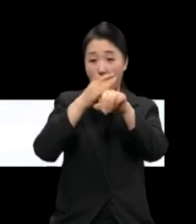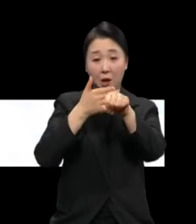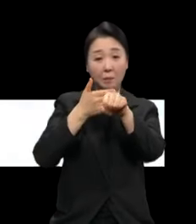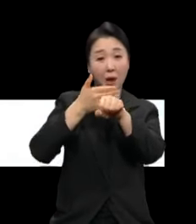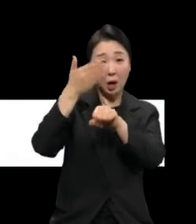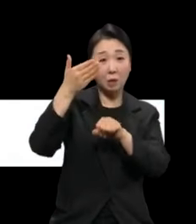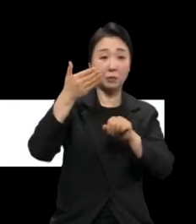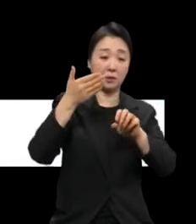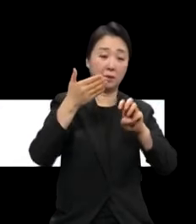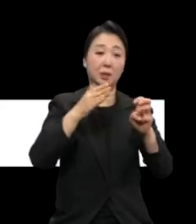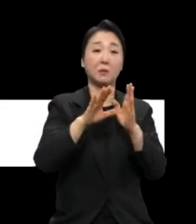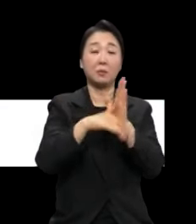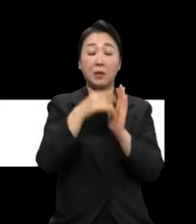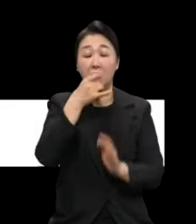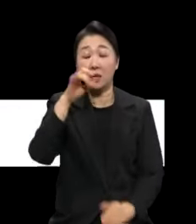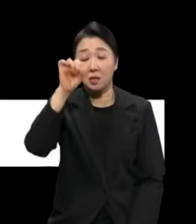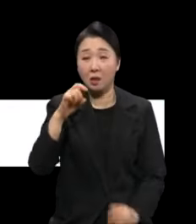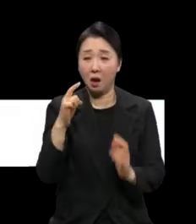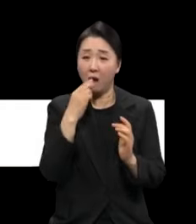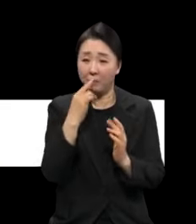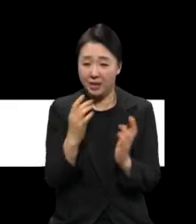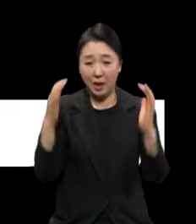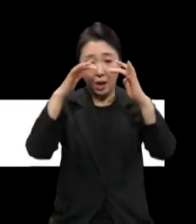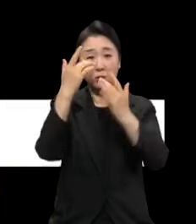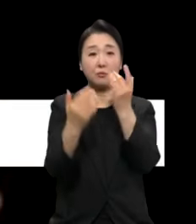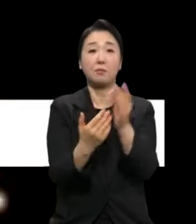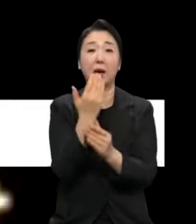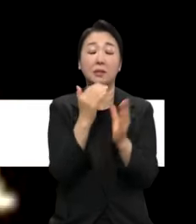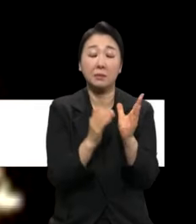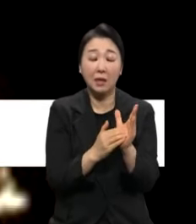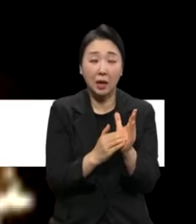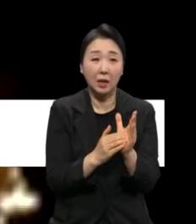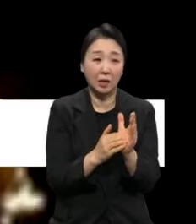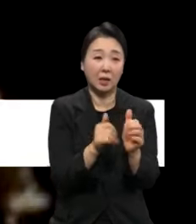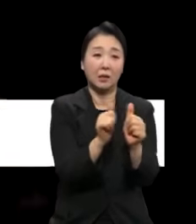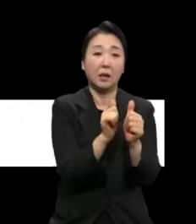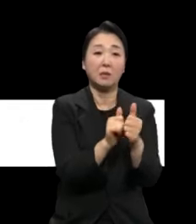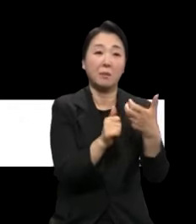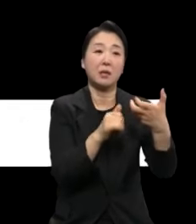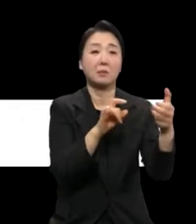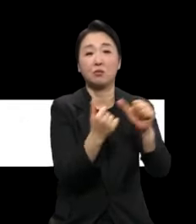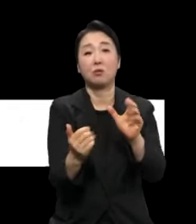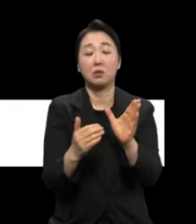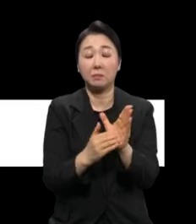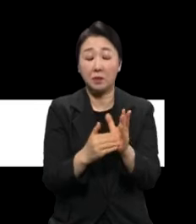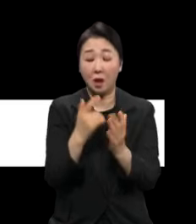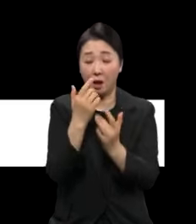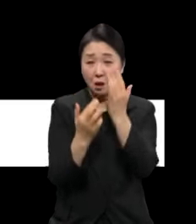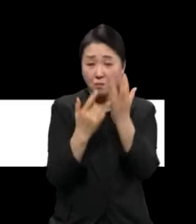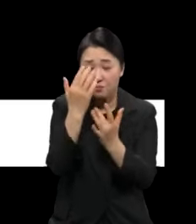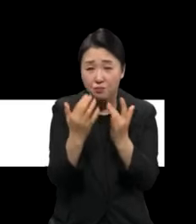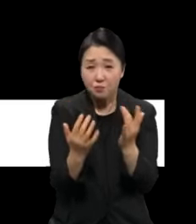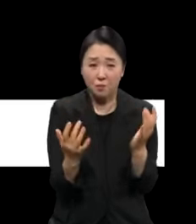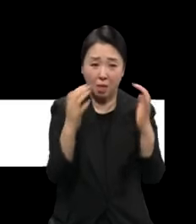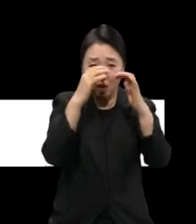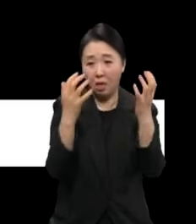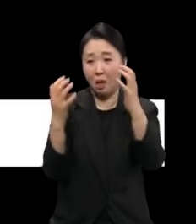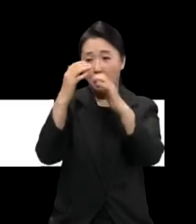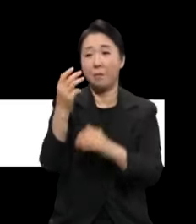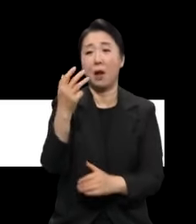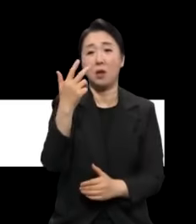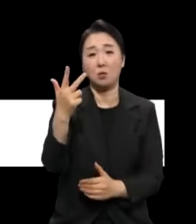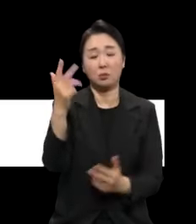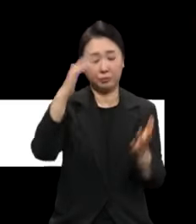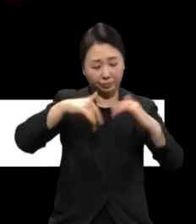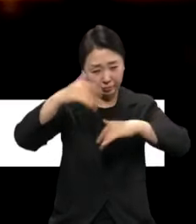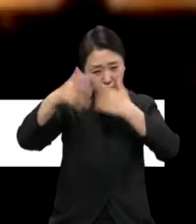비닐하우스에서 불이났습니다 이곳에 살던 80대 남성 한 명이 숨졌습니다 불은 비닐하우스 일곱 동을 태운 뒤 한 시간여